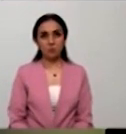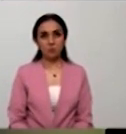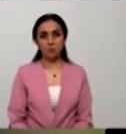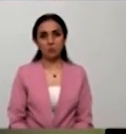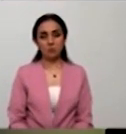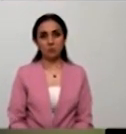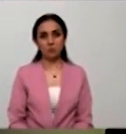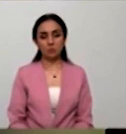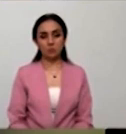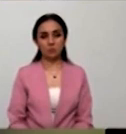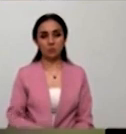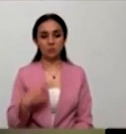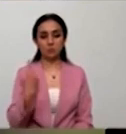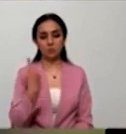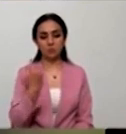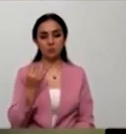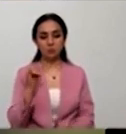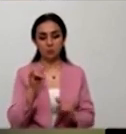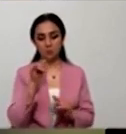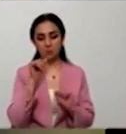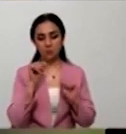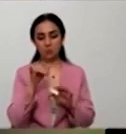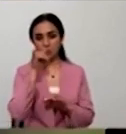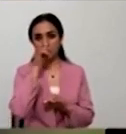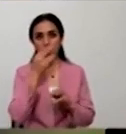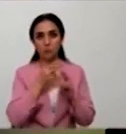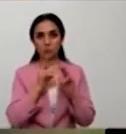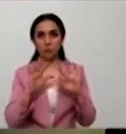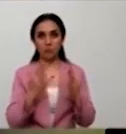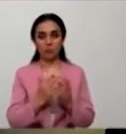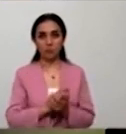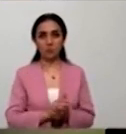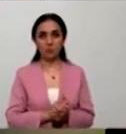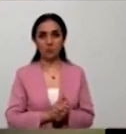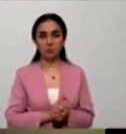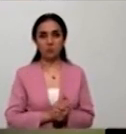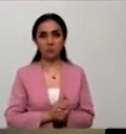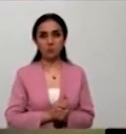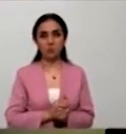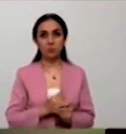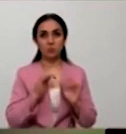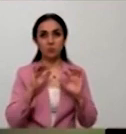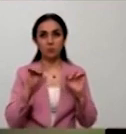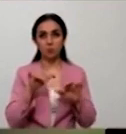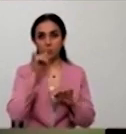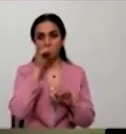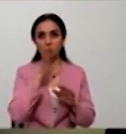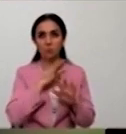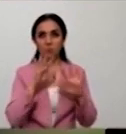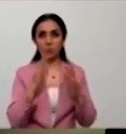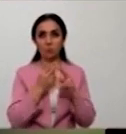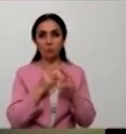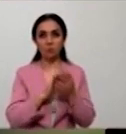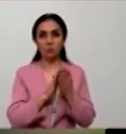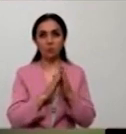Ana endi shulardan dastlab birinchisi mumkin bo'lmagan hodisa to'xtalib o'tsak. Mumkin bo'lmagan hodisa deb